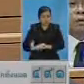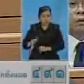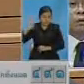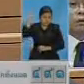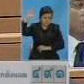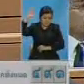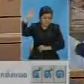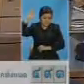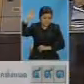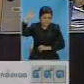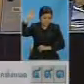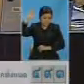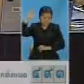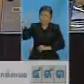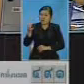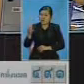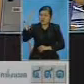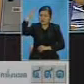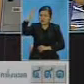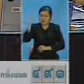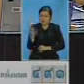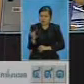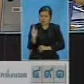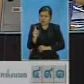เดี๋ยวสักท่านประท้วงอะไรครับ